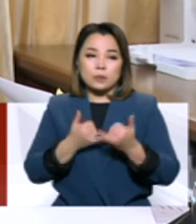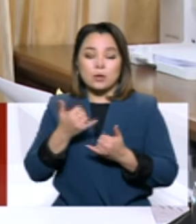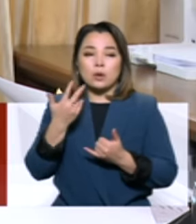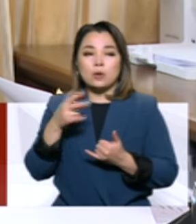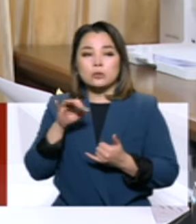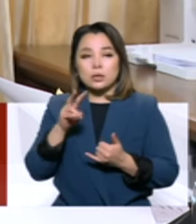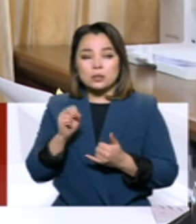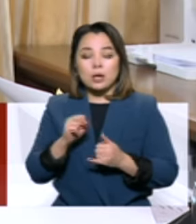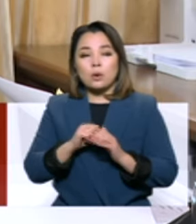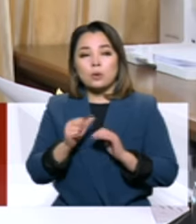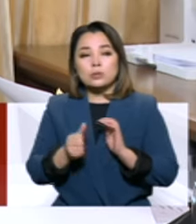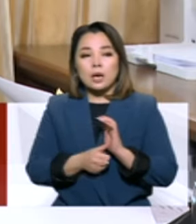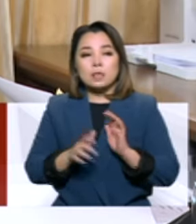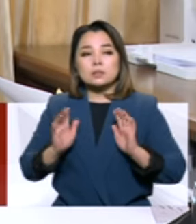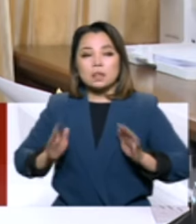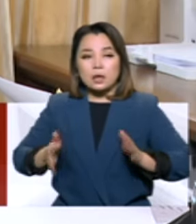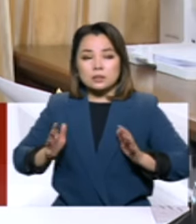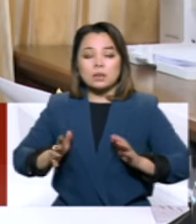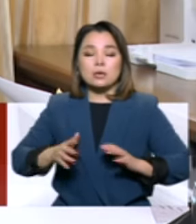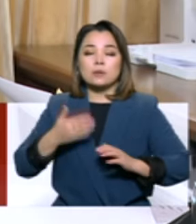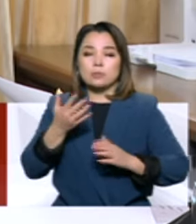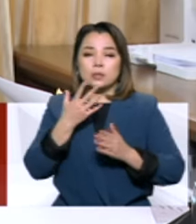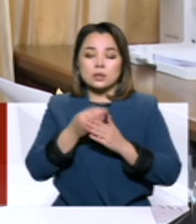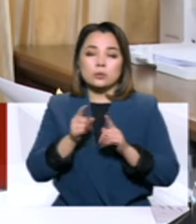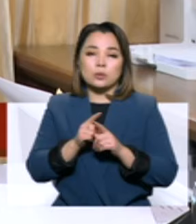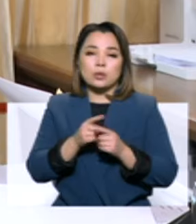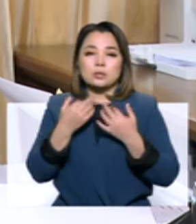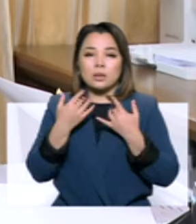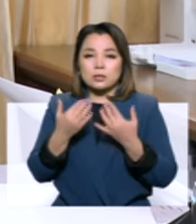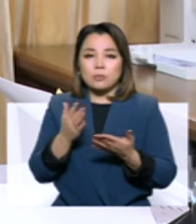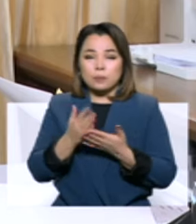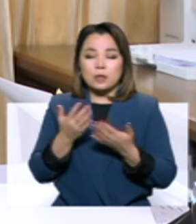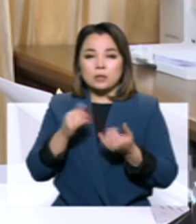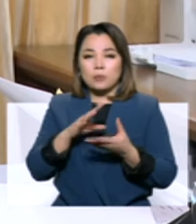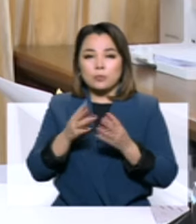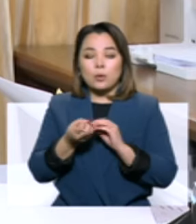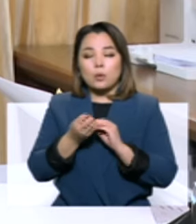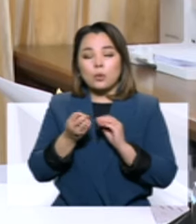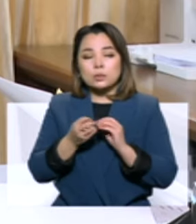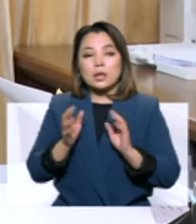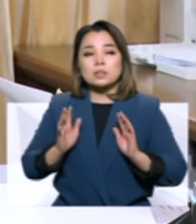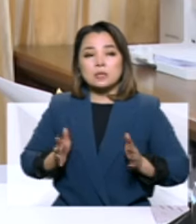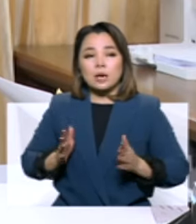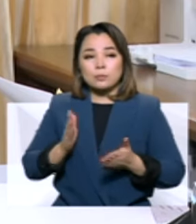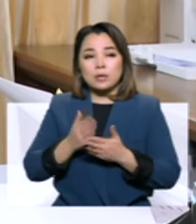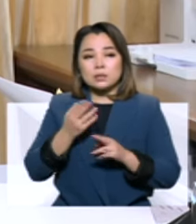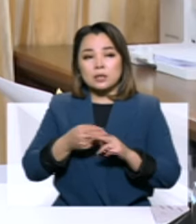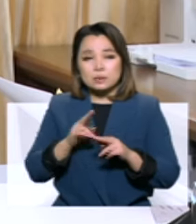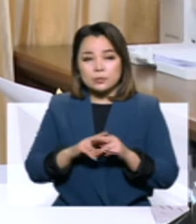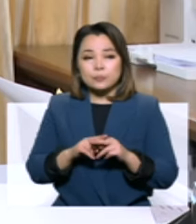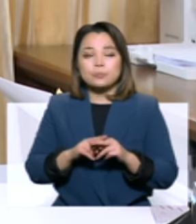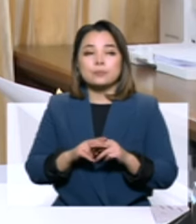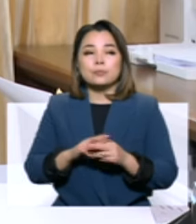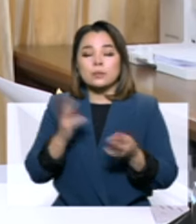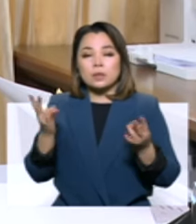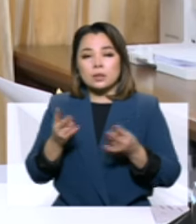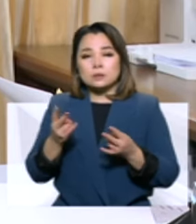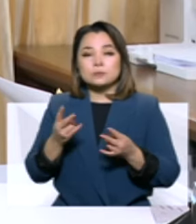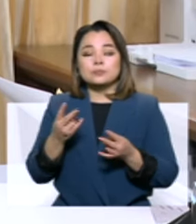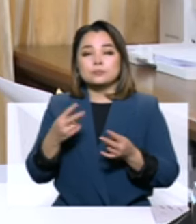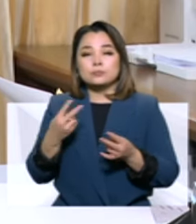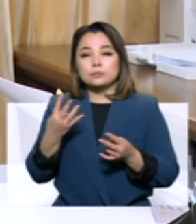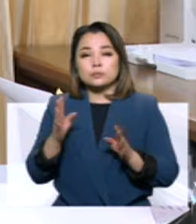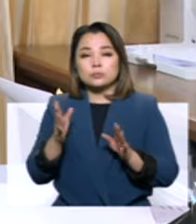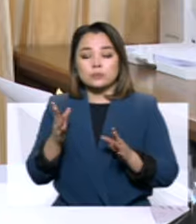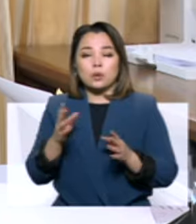тонналық 16 трактор, 1-де 4 тонналық 8 трактор керек деген бол. Қазір бар жоғы 10 трактор ғана бар екен, оларда қараңызшы. Керек 24 трактордың 10